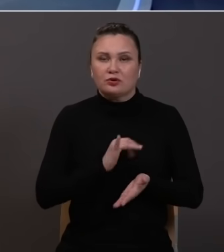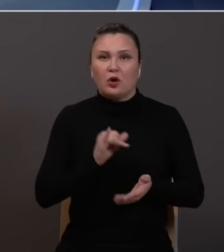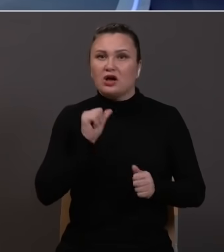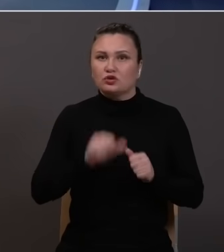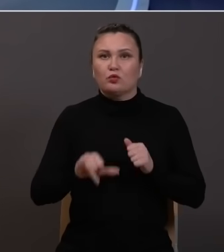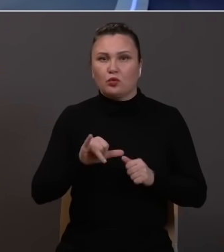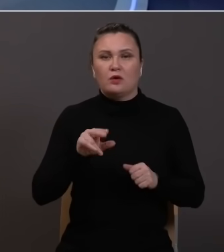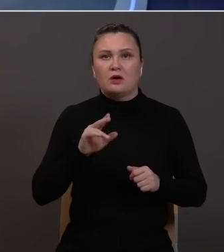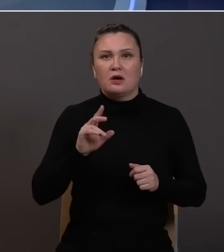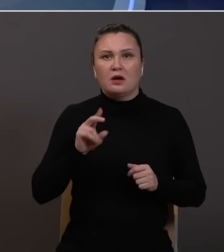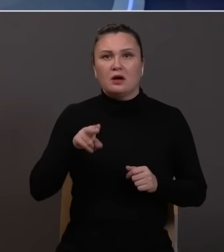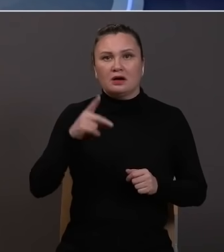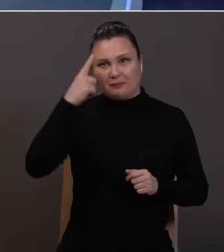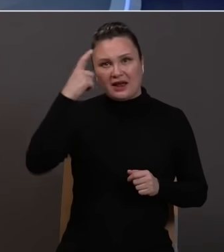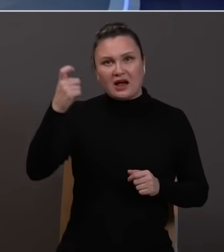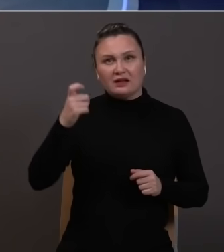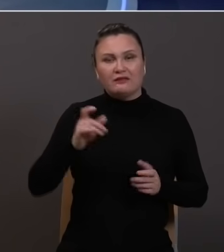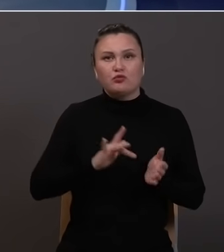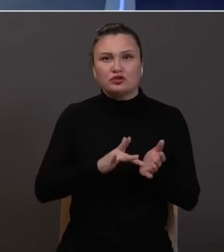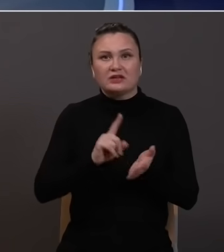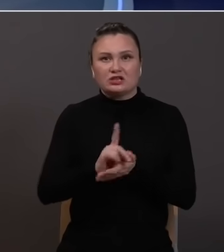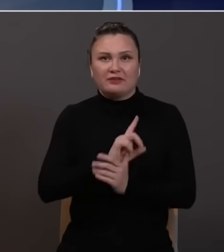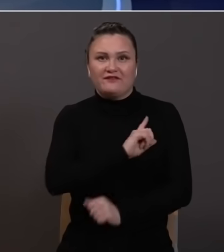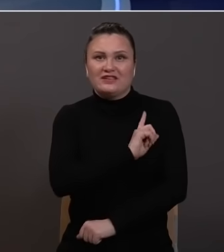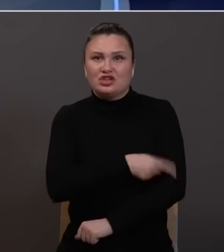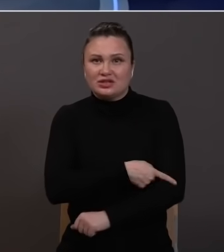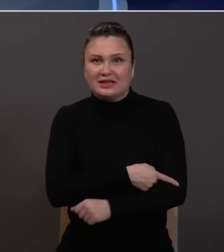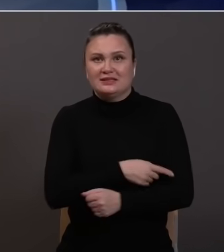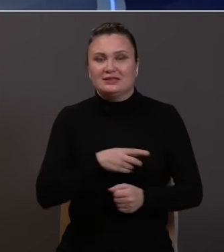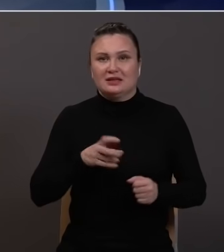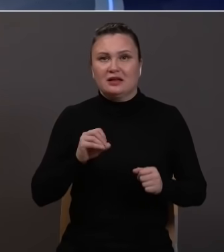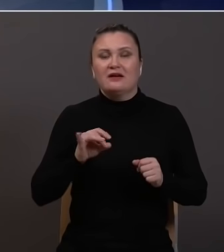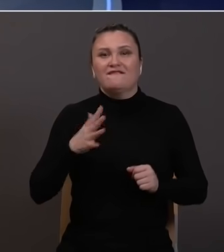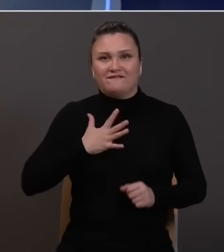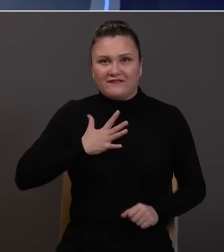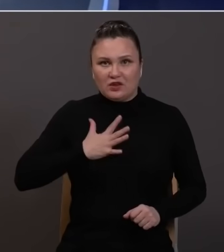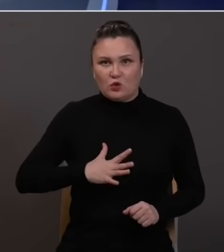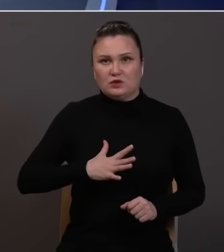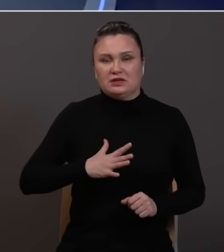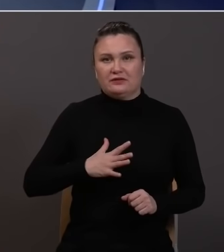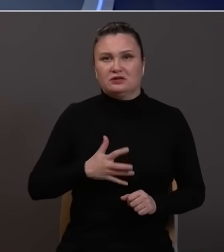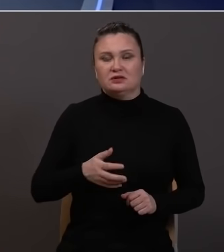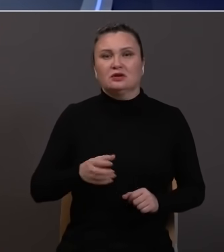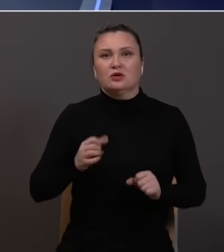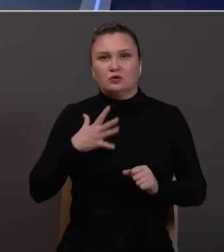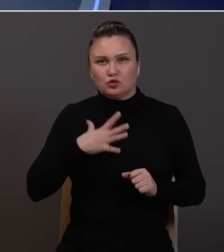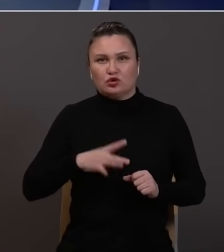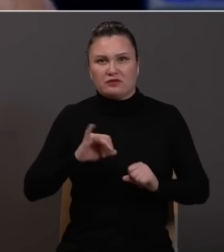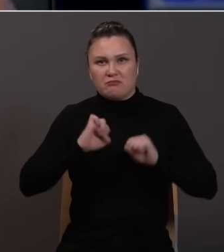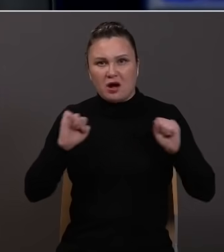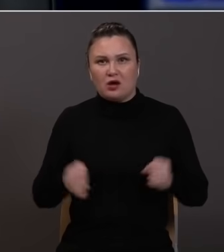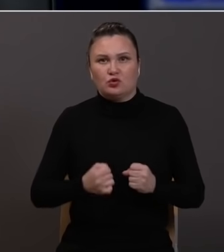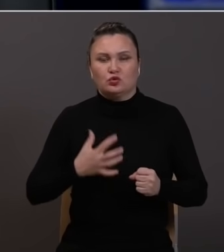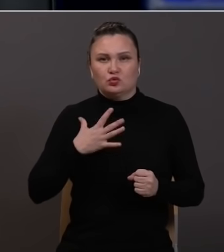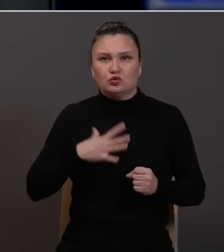полярника, у полярного путешественника, должна быть как и физическая сила в определенных местах, выносливость, устойчивость к морозу,